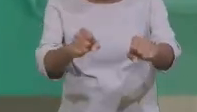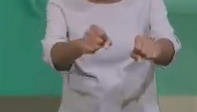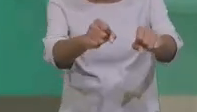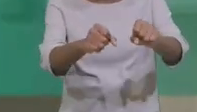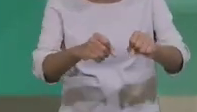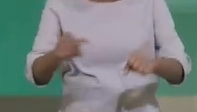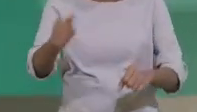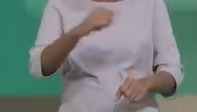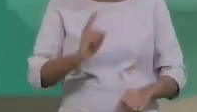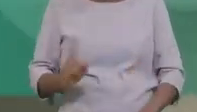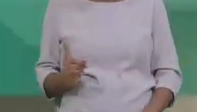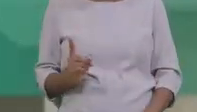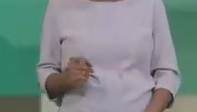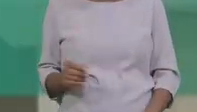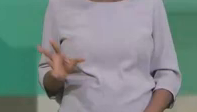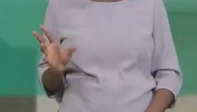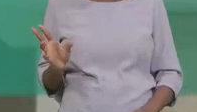dans la rue,